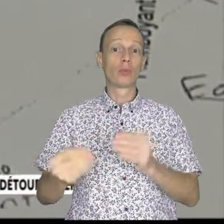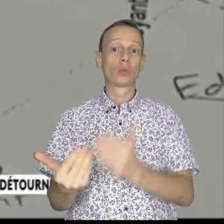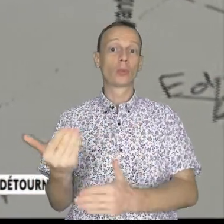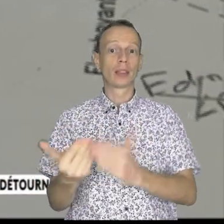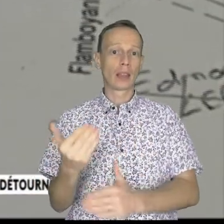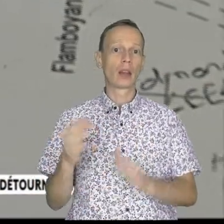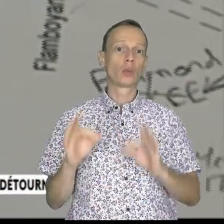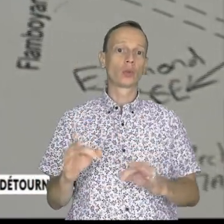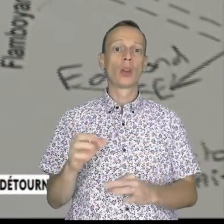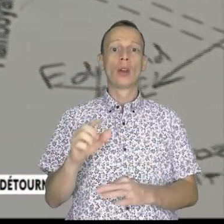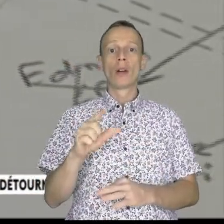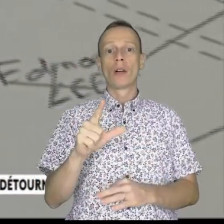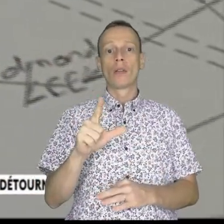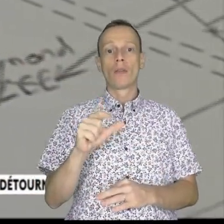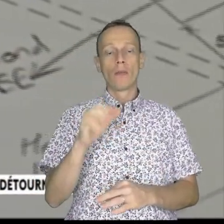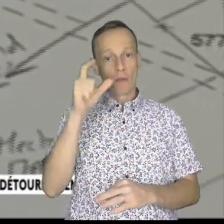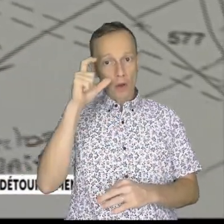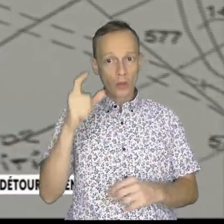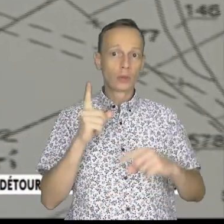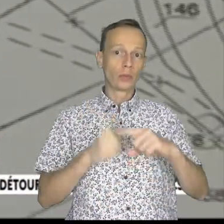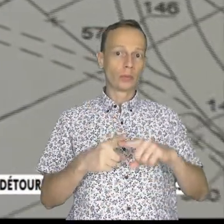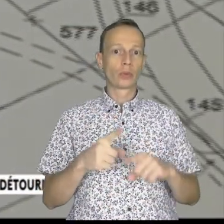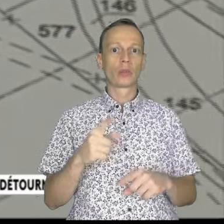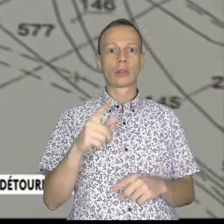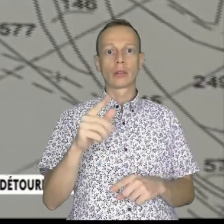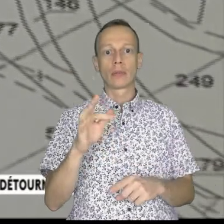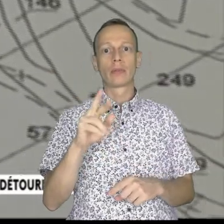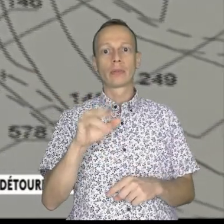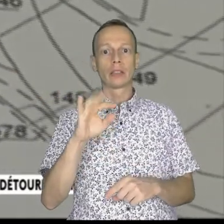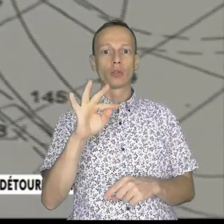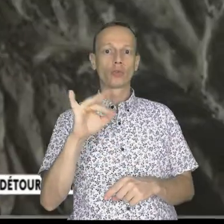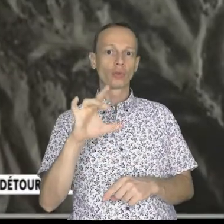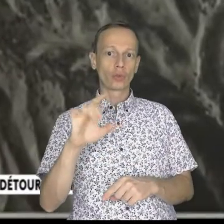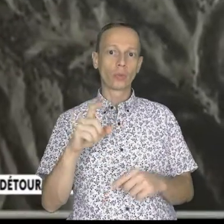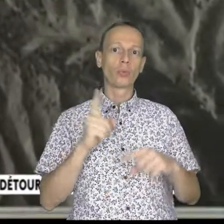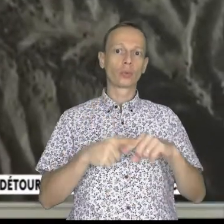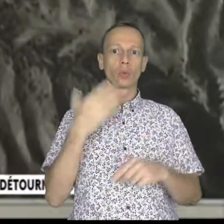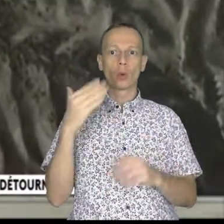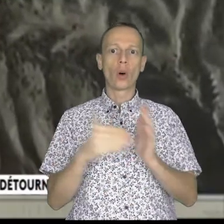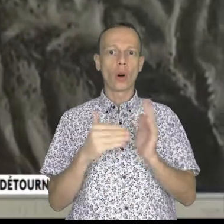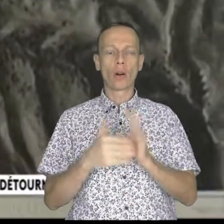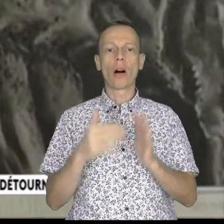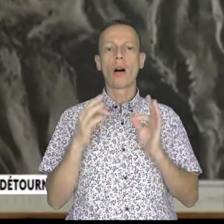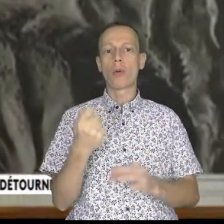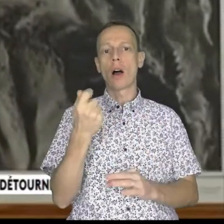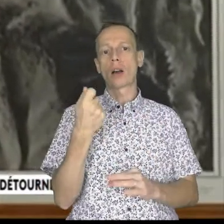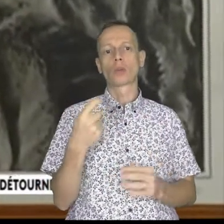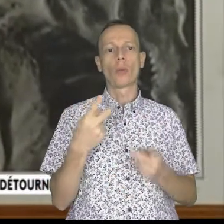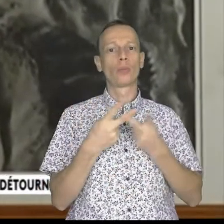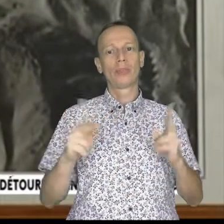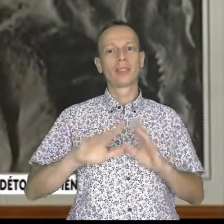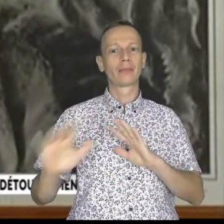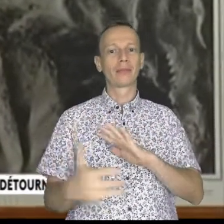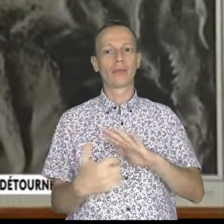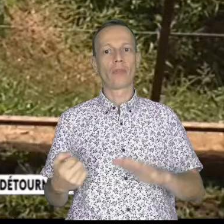Floss, Edouard Fritsch ainsi que Hilda et Olga Anderson comparaissaient pour détournement de biens d'un dépôt public et recel de biens provenant